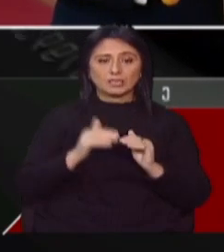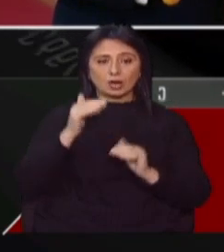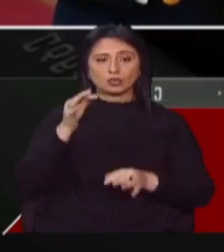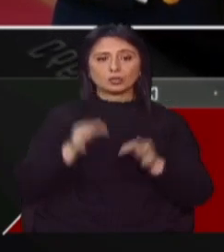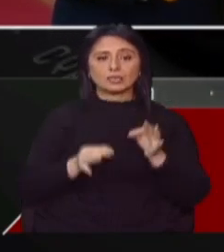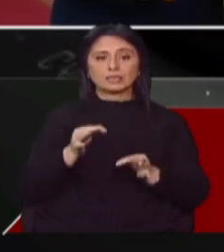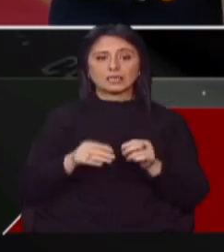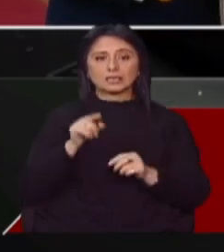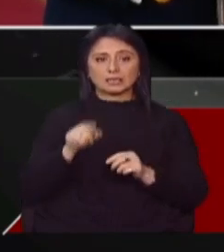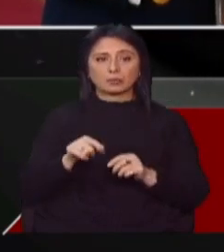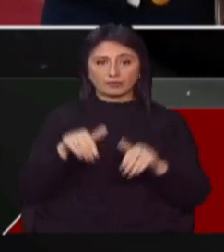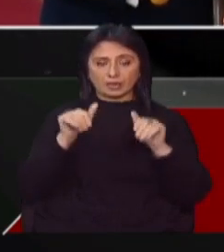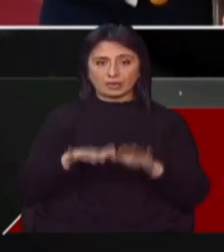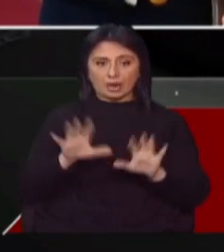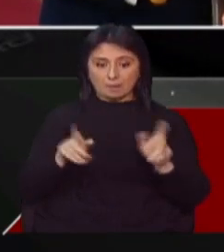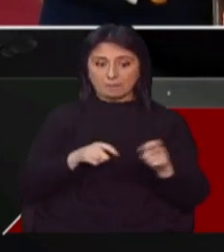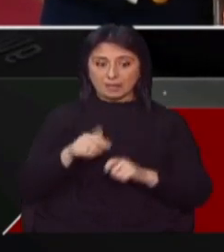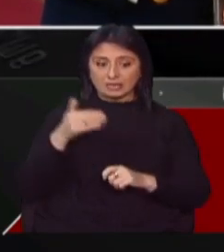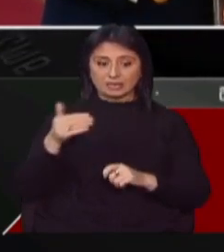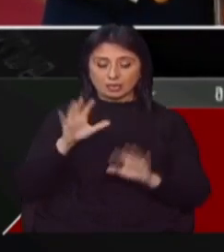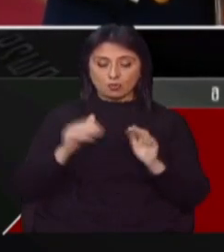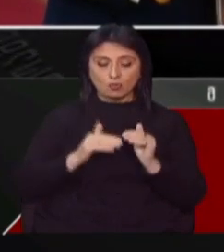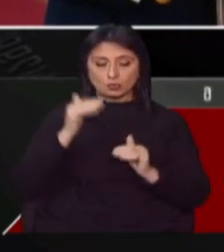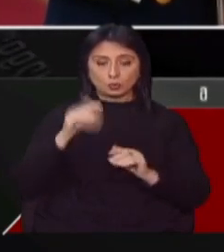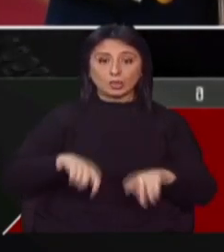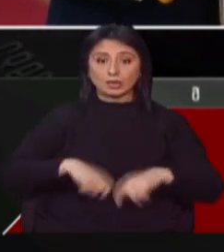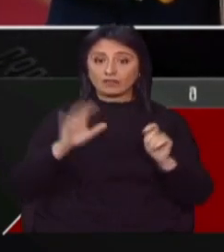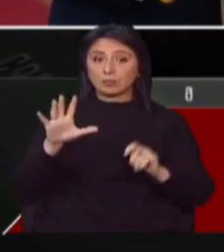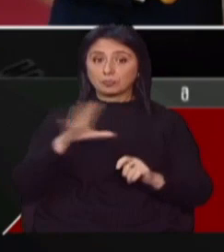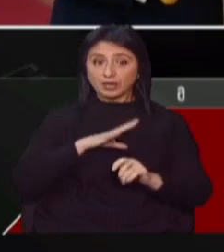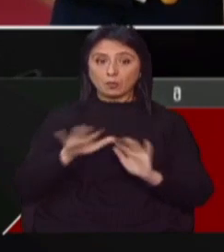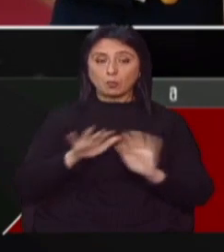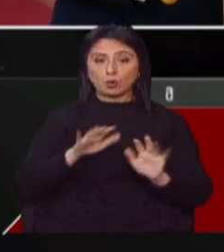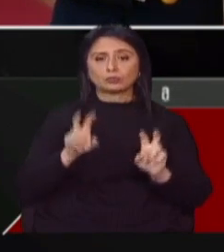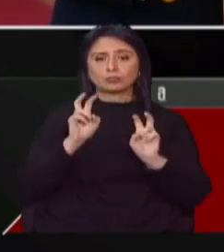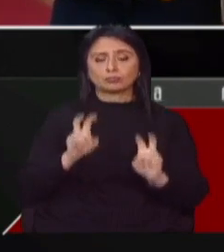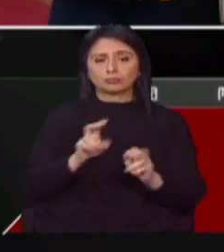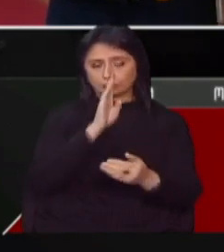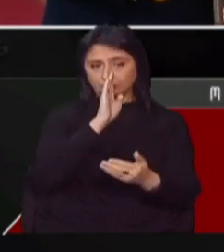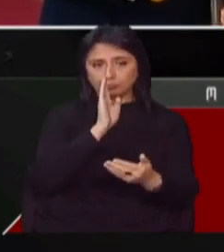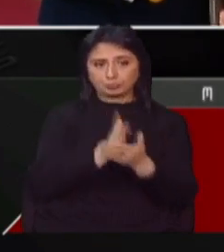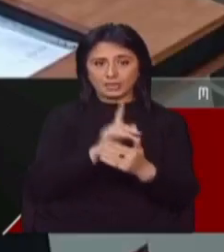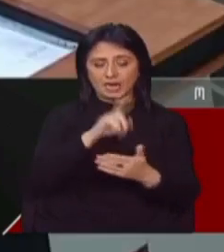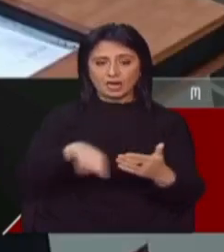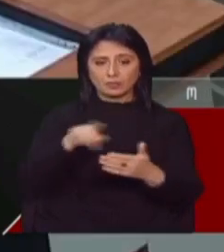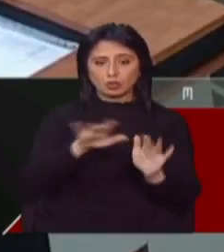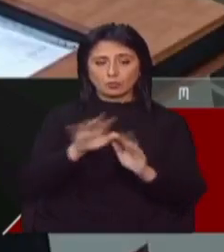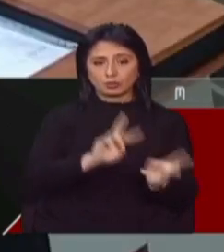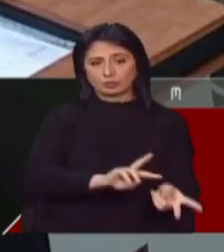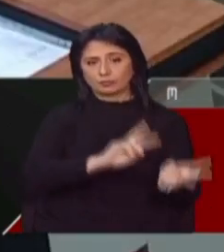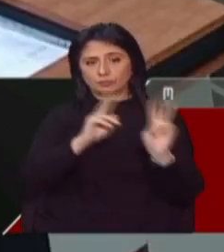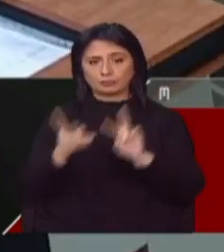საკონსტიტუციო სასამართლო დაადგენს პრეზიდენტის მხრიდან კონსტიტუციის დარღვევას პროცედურა გულისხმობს იმას რომ იმპიჩმენტის პროცედურა